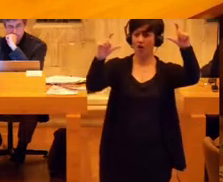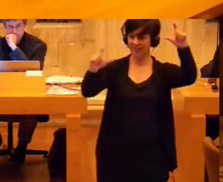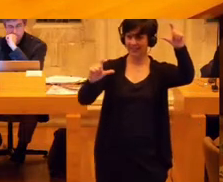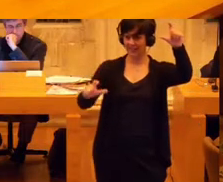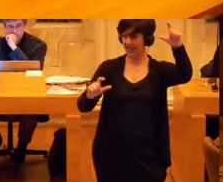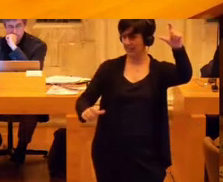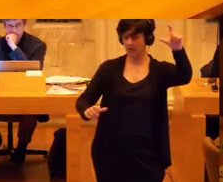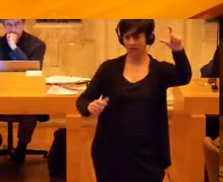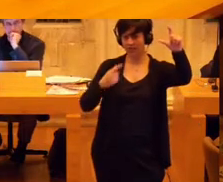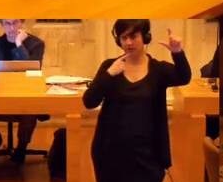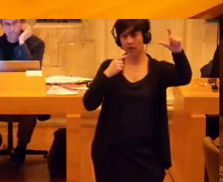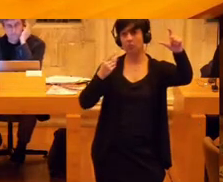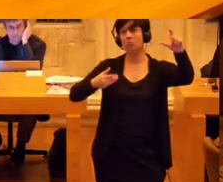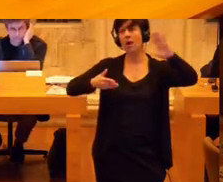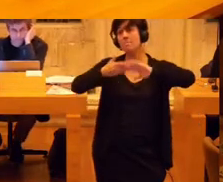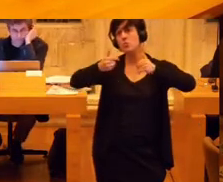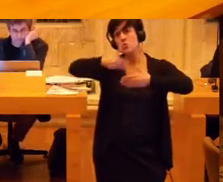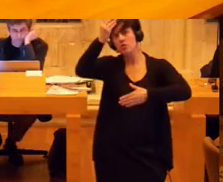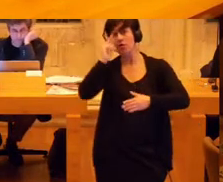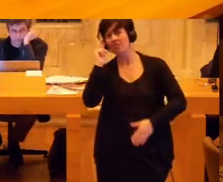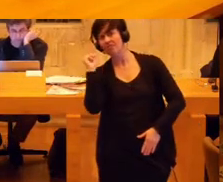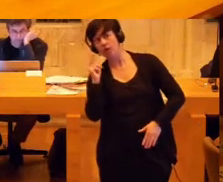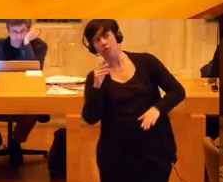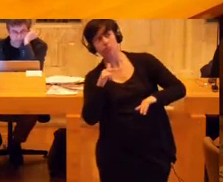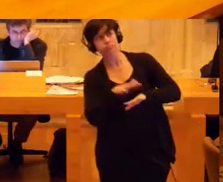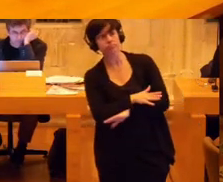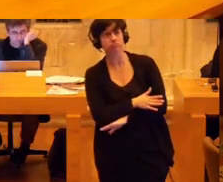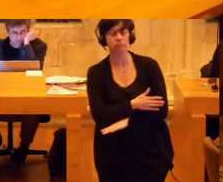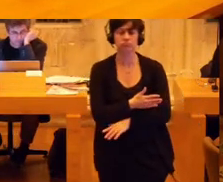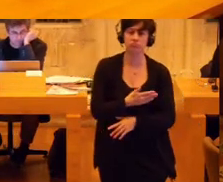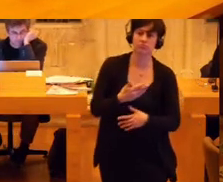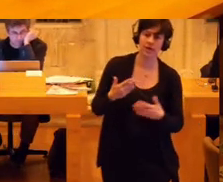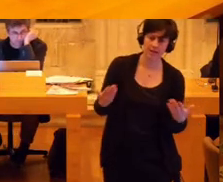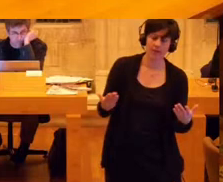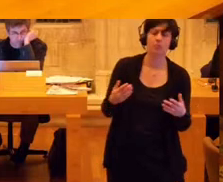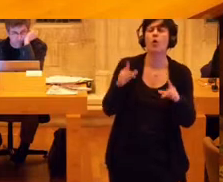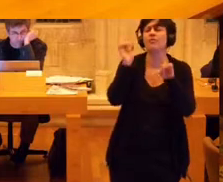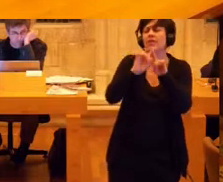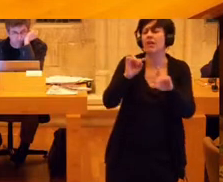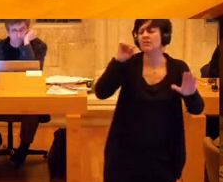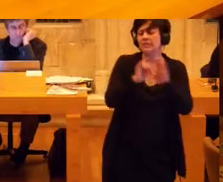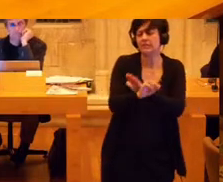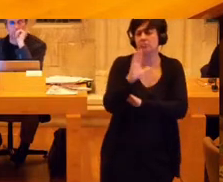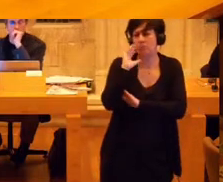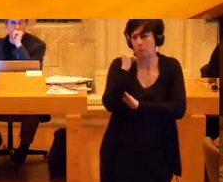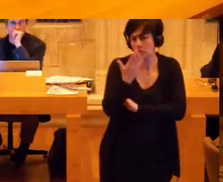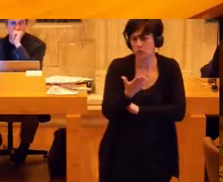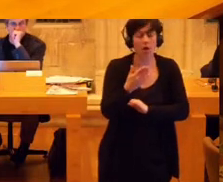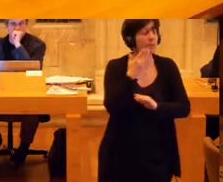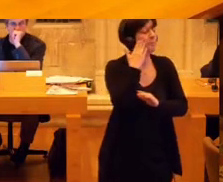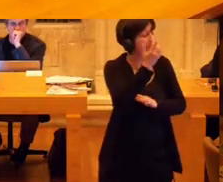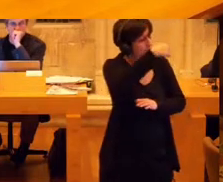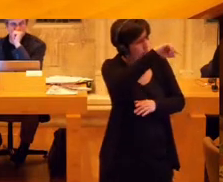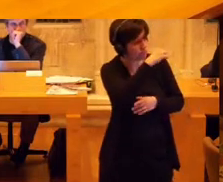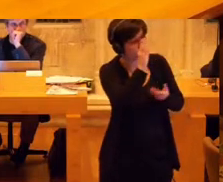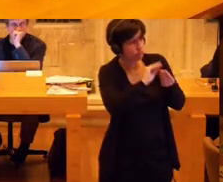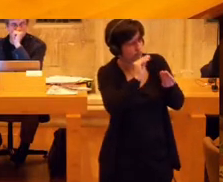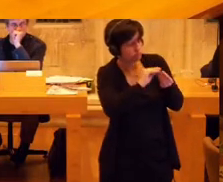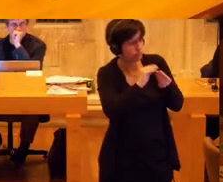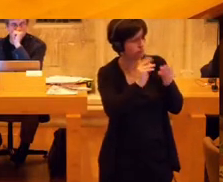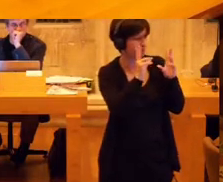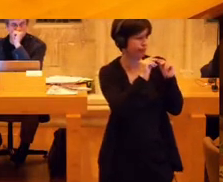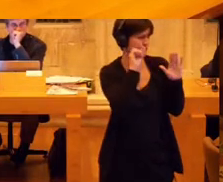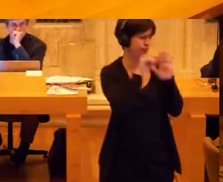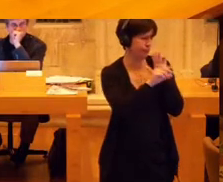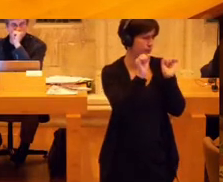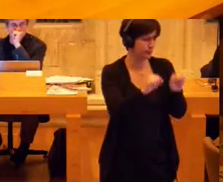plus leur lisibilité. Donc, je ne vais pas rentrer dans le détail sur ces dispositifs-là. Néanmoins, on pourra revenir sur ce